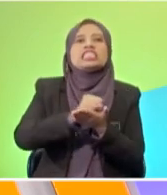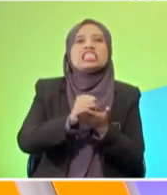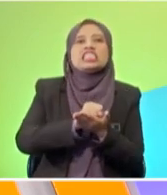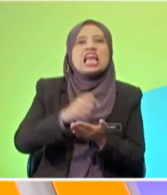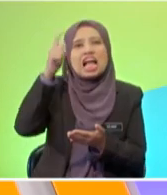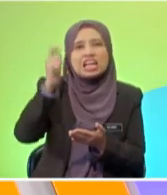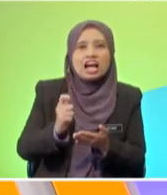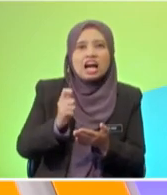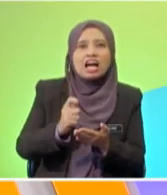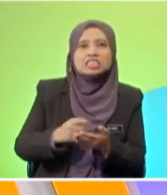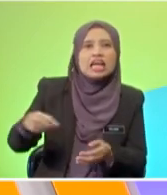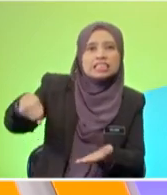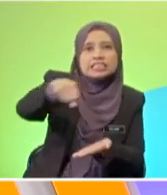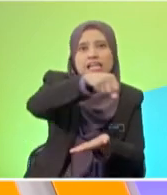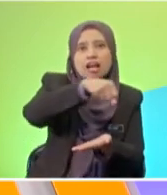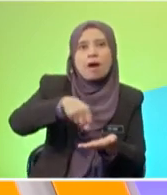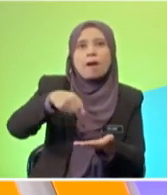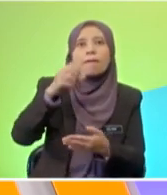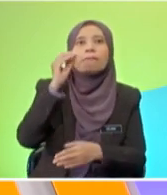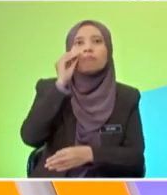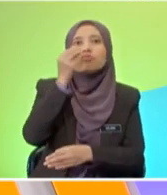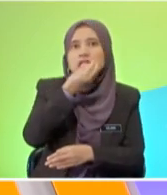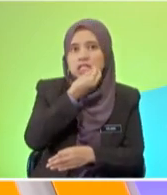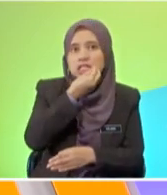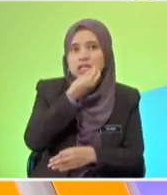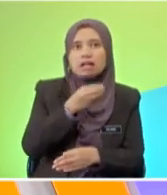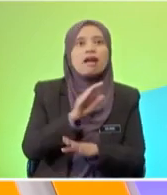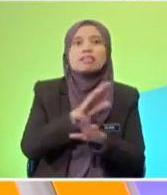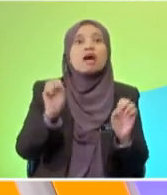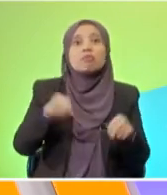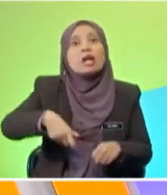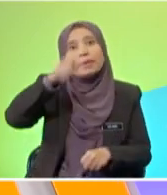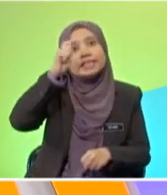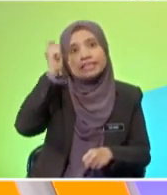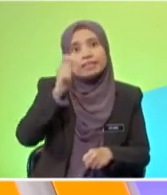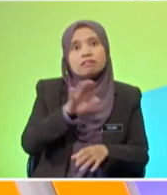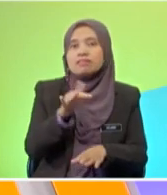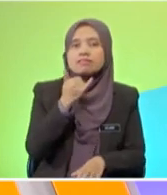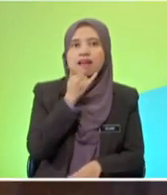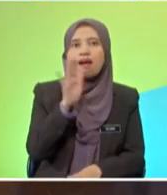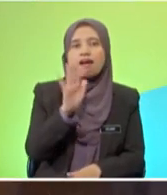kok dia suci Tapi di tidak menyucikan mandi